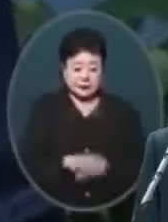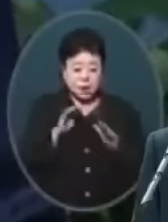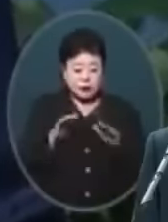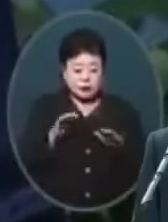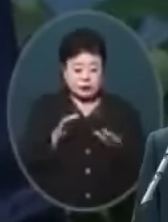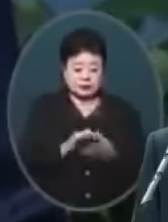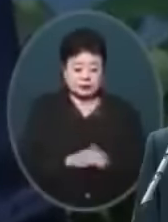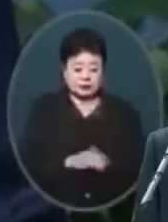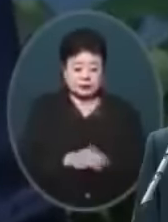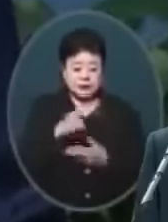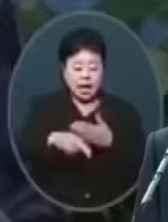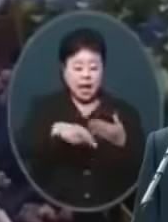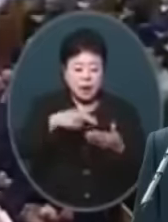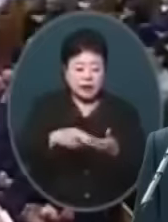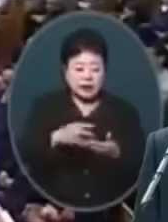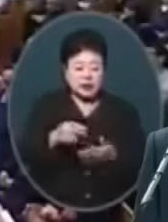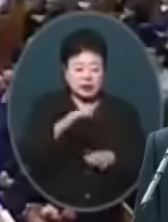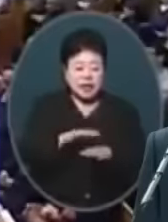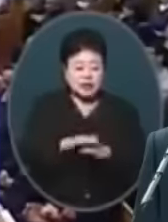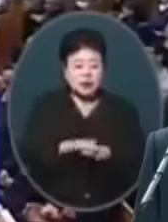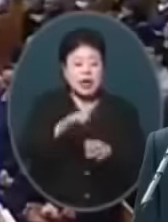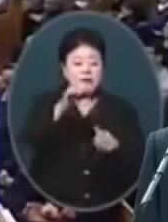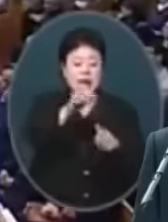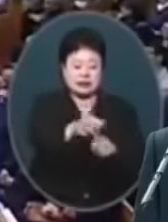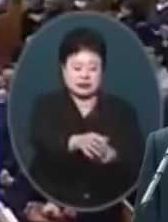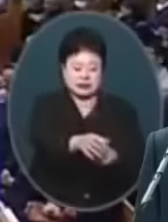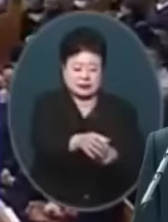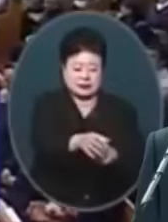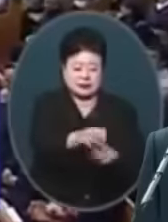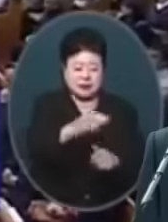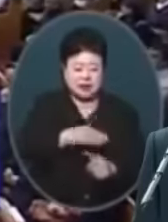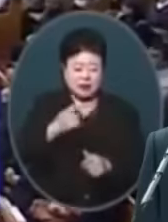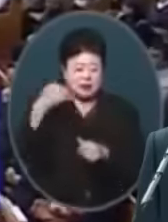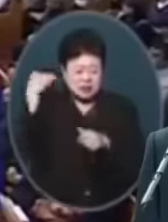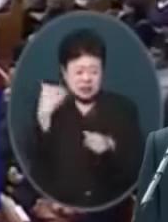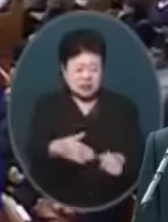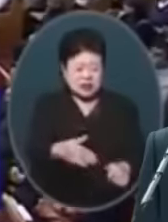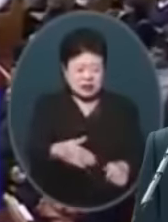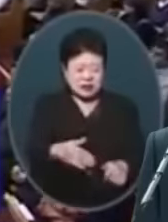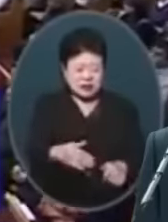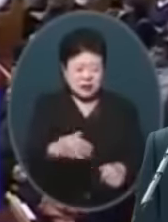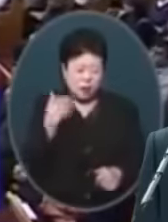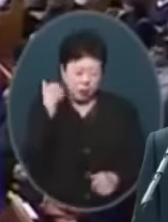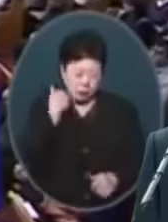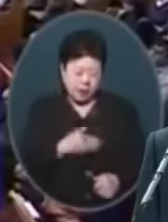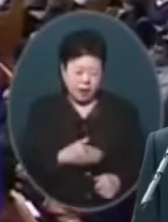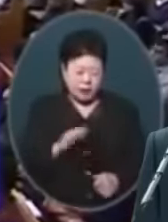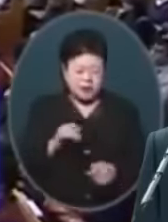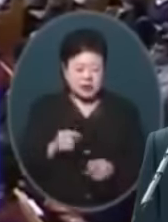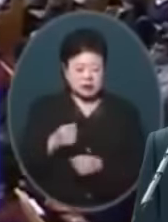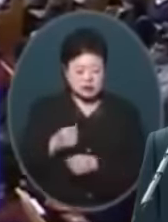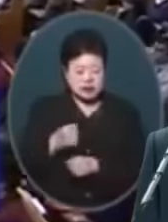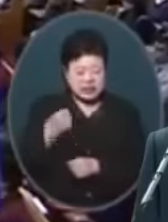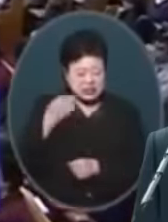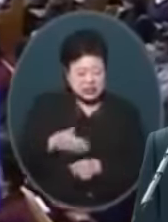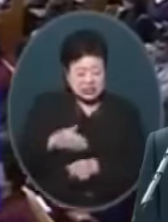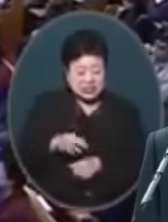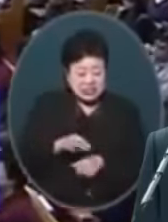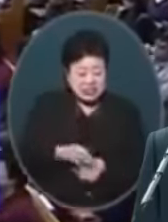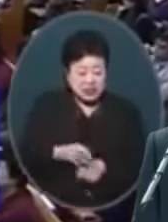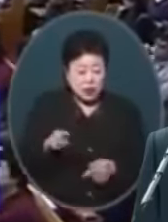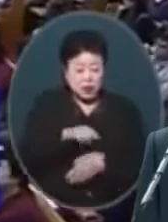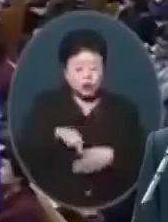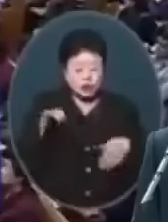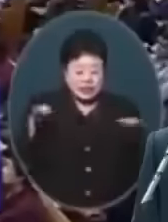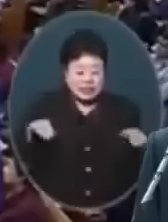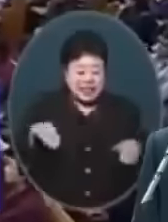오늘 야훼께서 너를 내 손에 넘기시리니 내가 너를 쳐서 내 목을 베고 블레셋 군대의 시체로 오늘 공중의